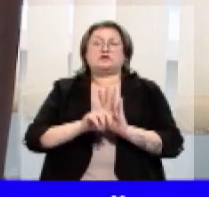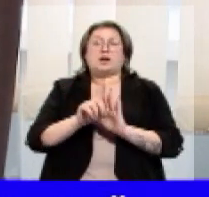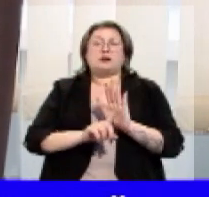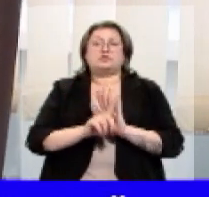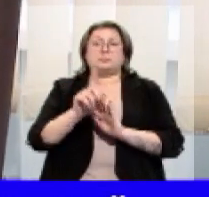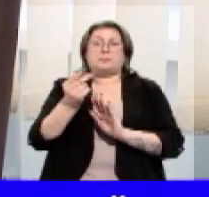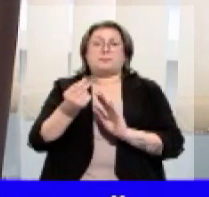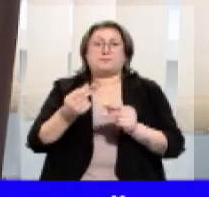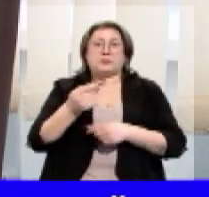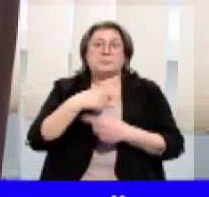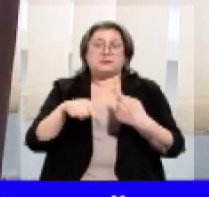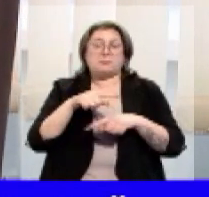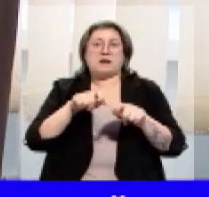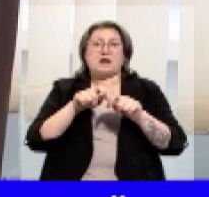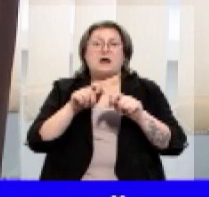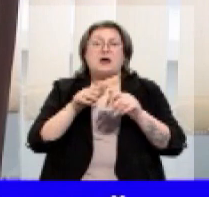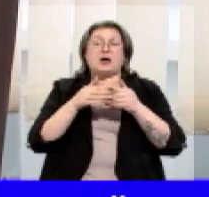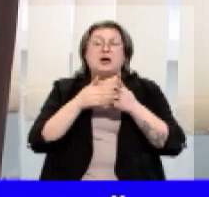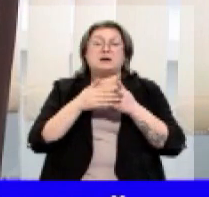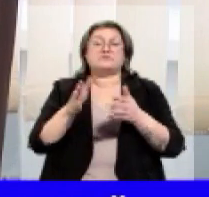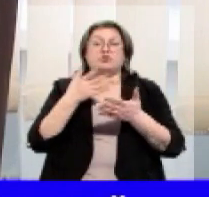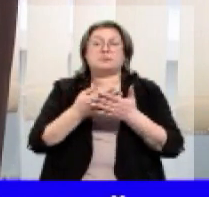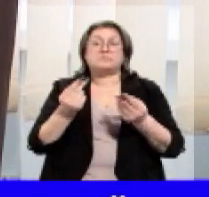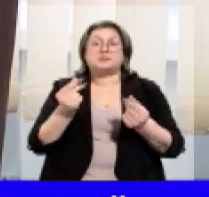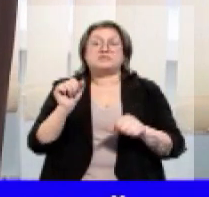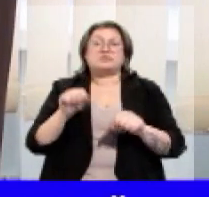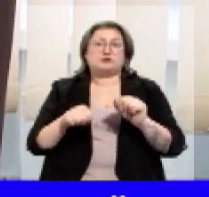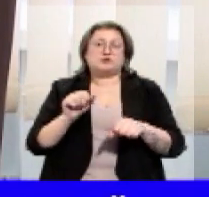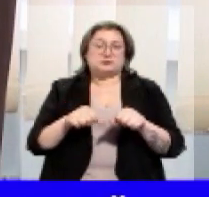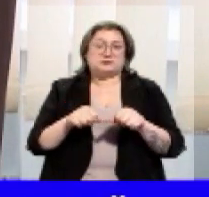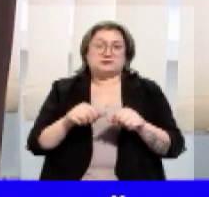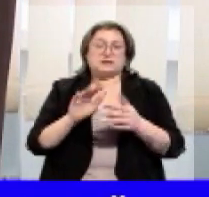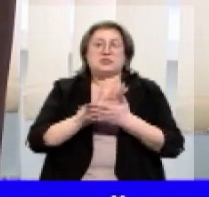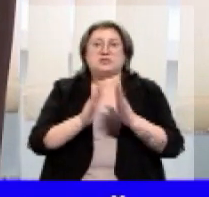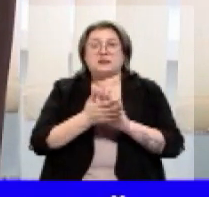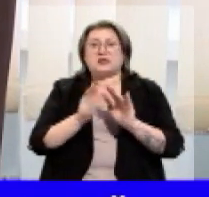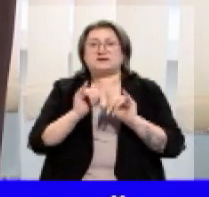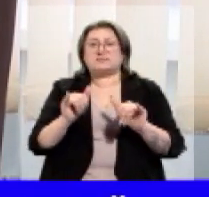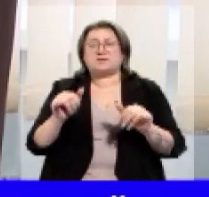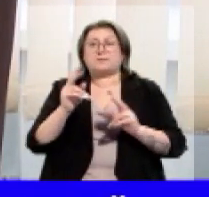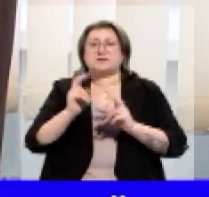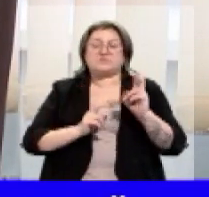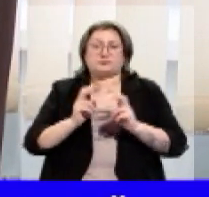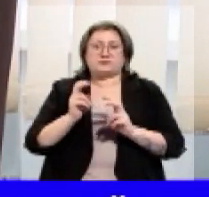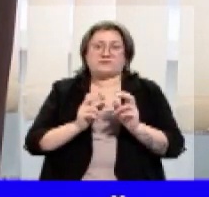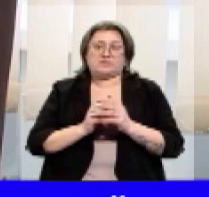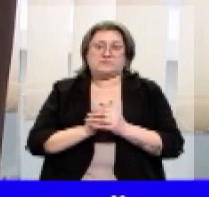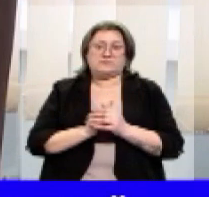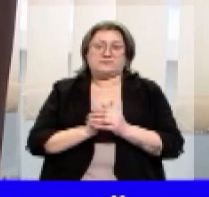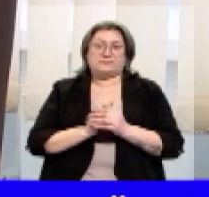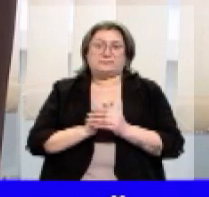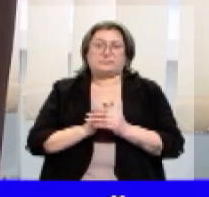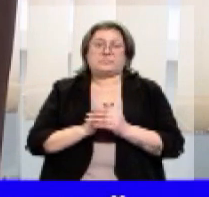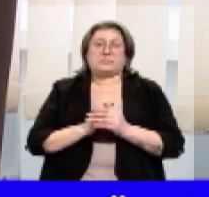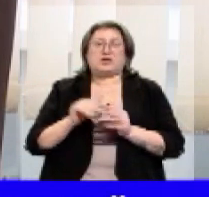начинающим предпринимателям раскрыть свой бизнес-потенциал, наладить и развить производство,